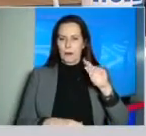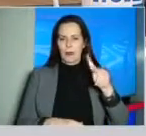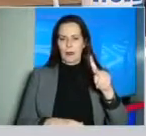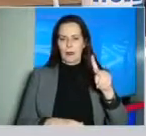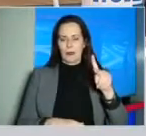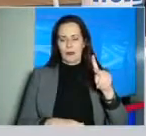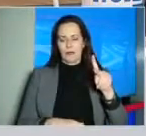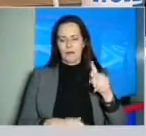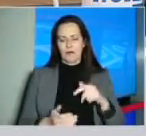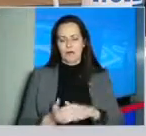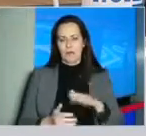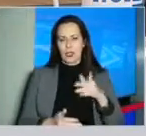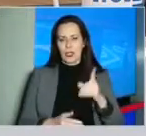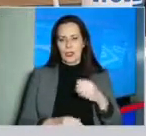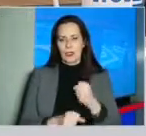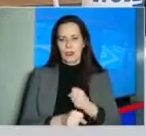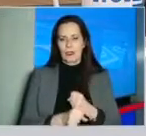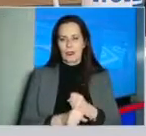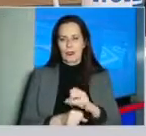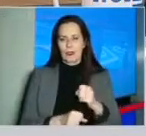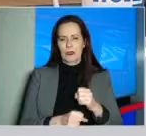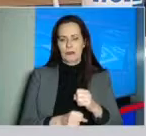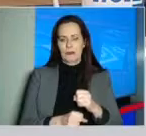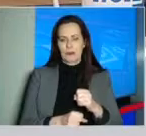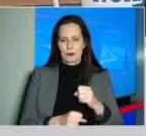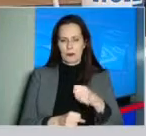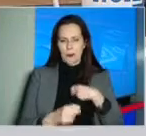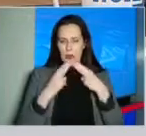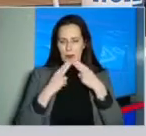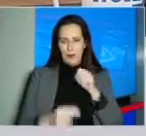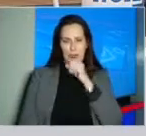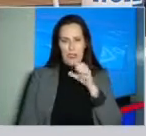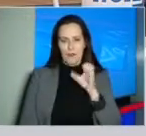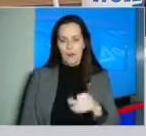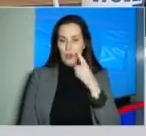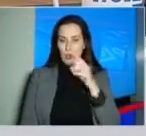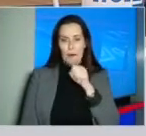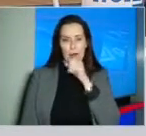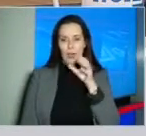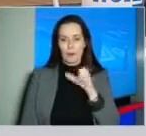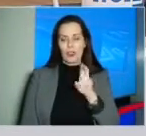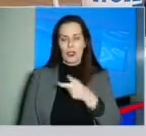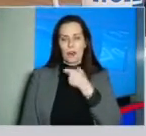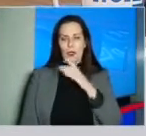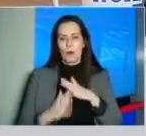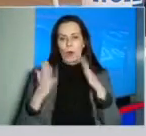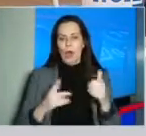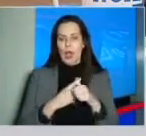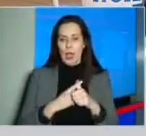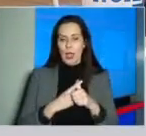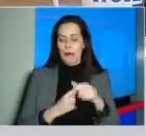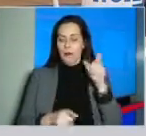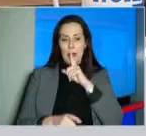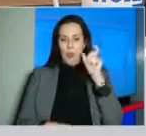כמוהו. מה שצריך לעשות, אם אנחנו מתייחסים לנושא של בתי אבות, תראו, בבתי אבות יש מצוקה מאוד גדולה. אחד, זה כוח